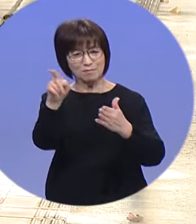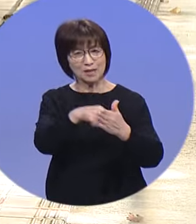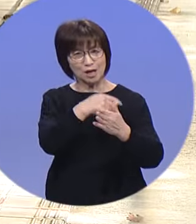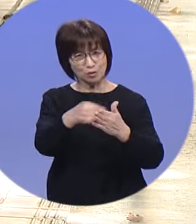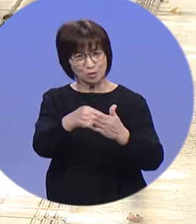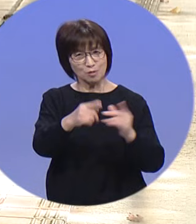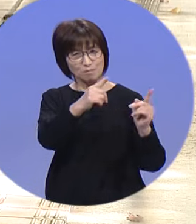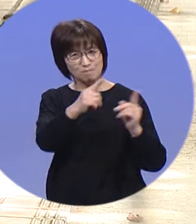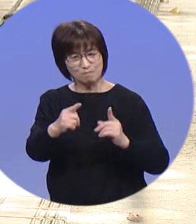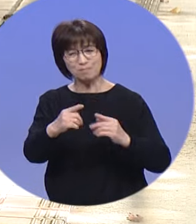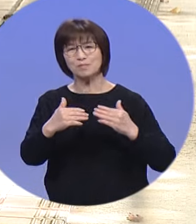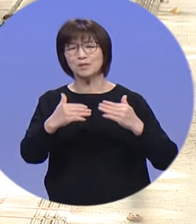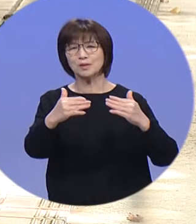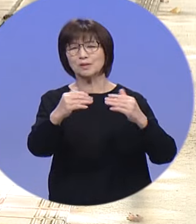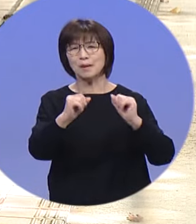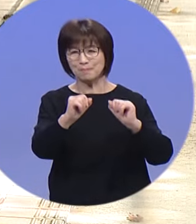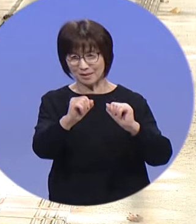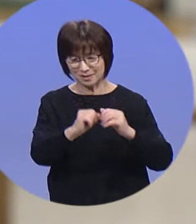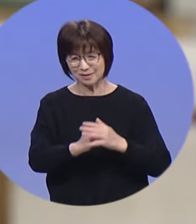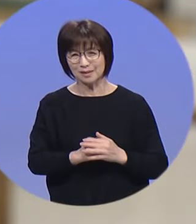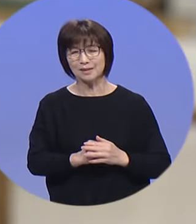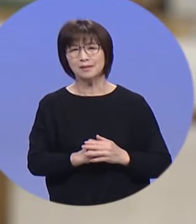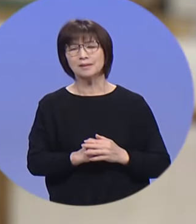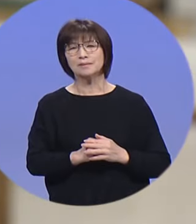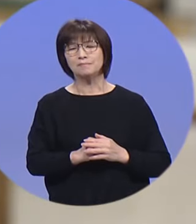削減を進めます。